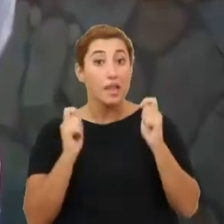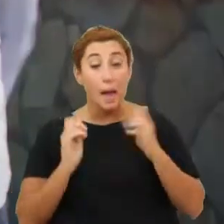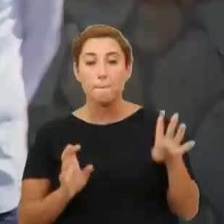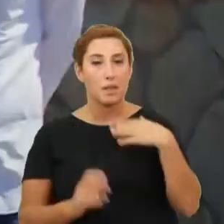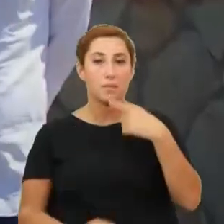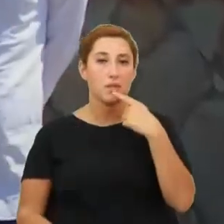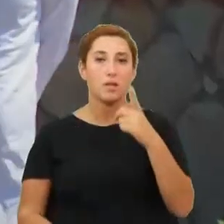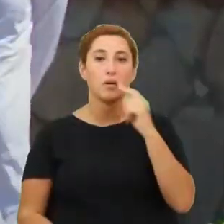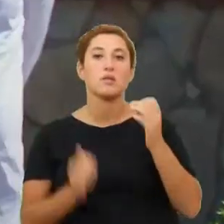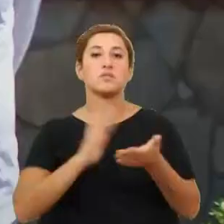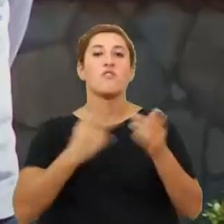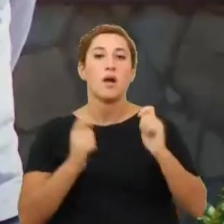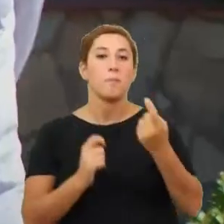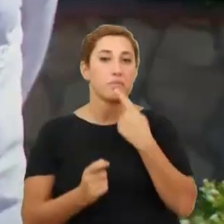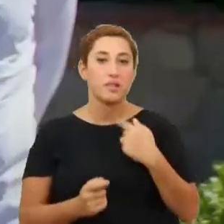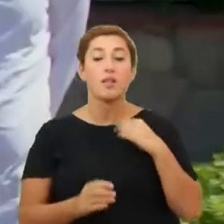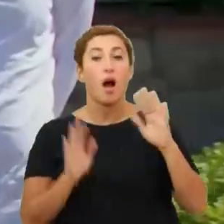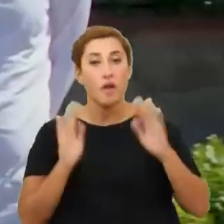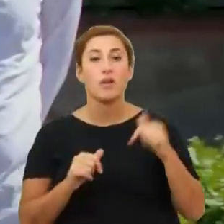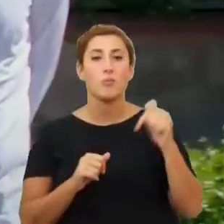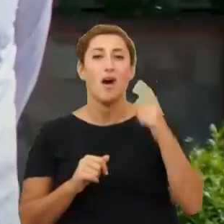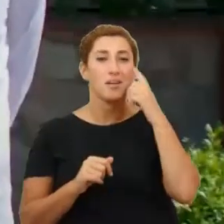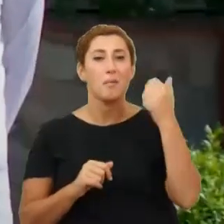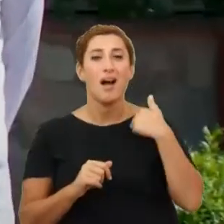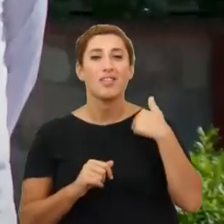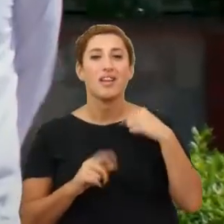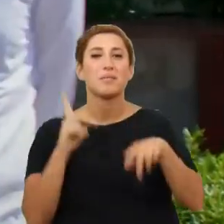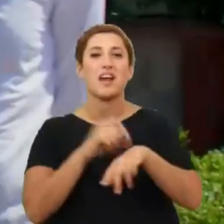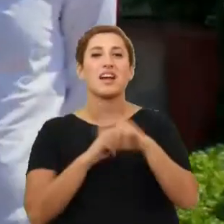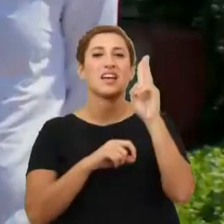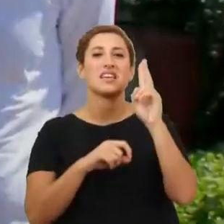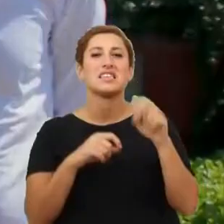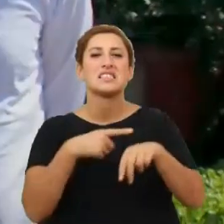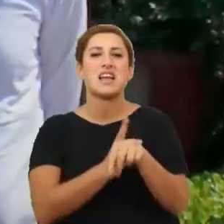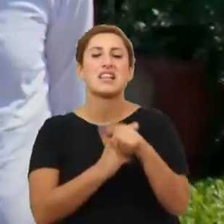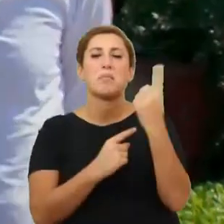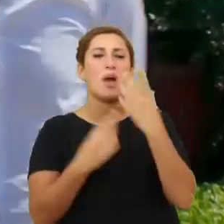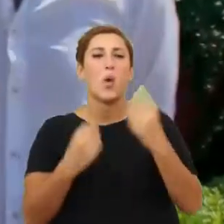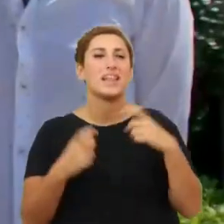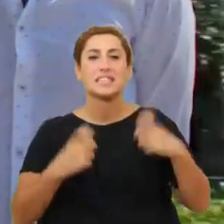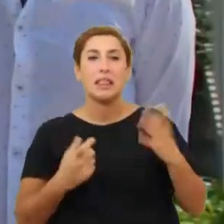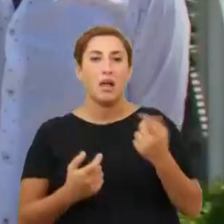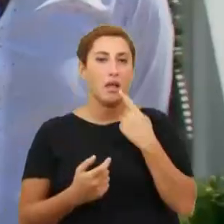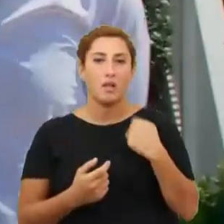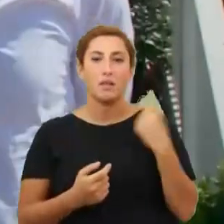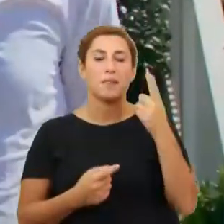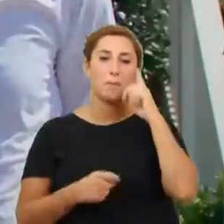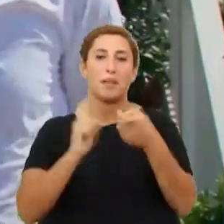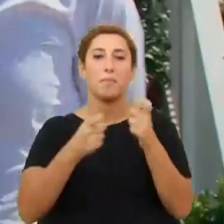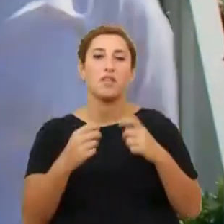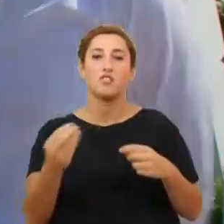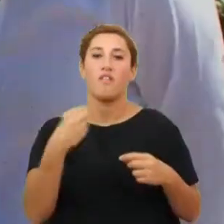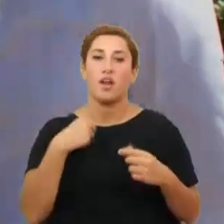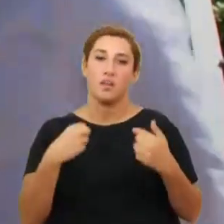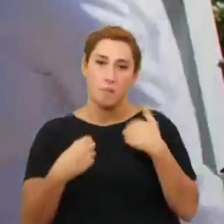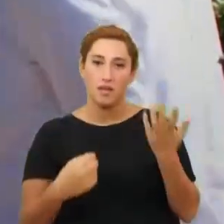etmedi mi dedim. Adam istifa etti dedi. Hatta bu arada bana dakikada iki saniyede bir olan şey ne dedi. Bir de bilmece kakaladı